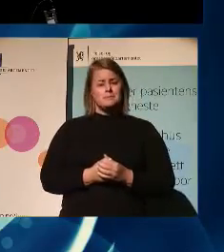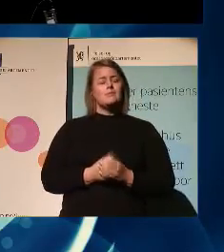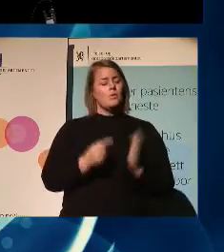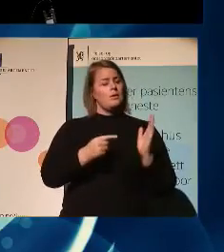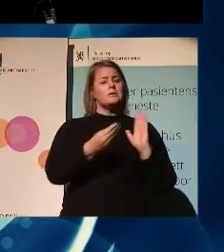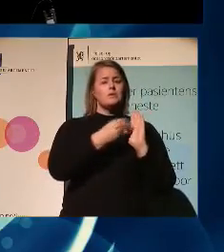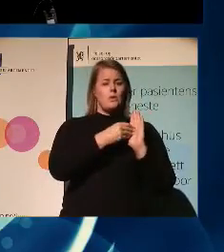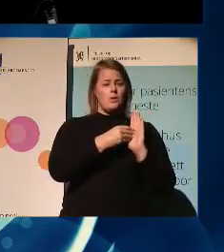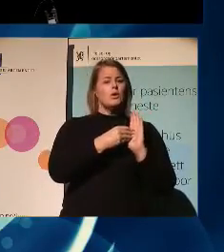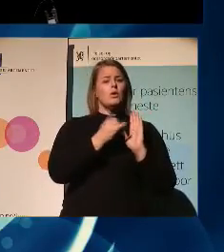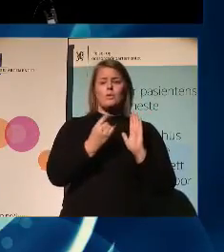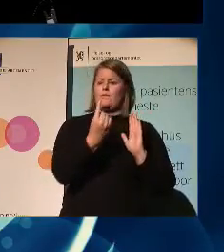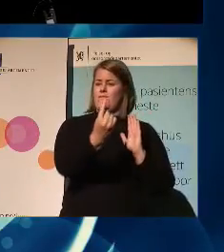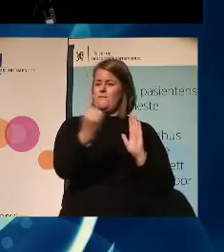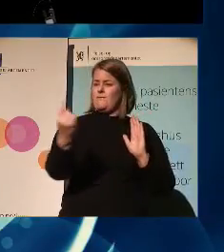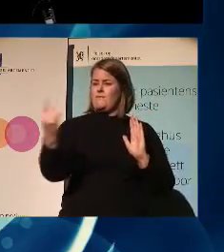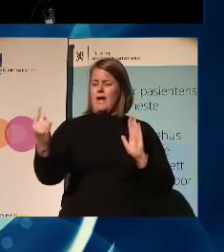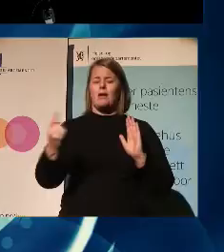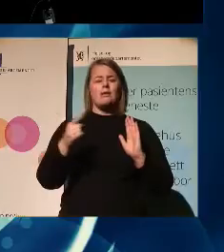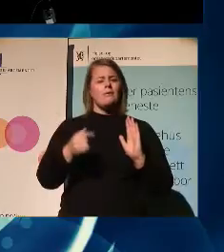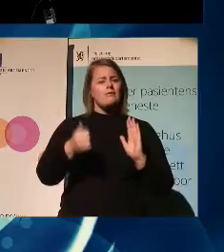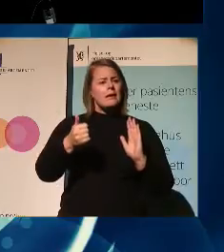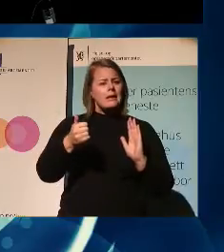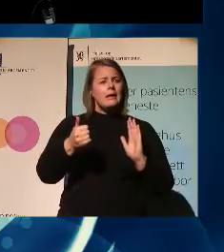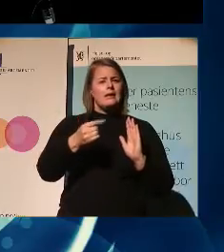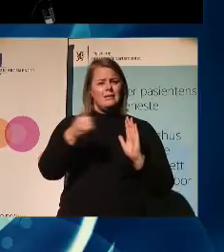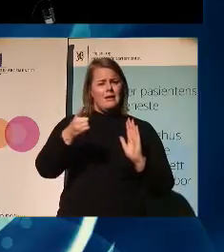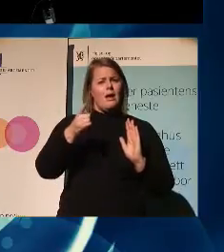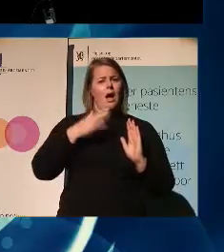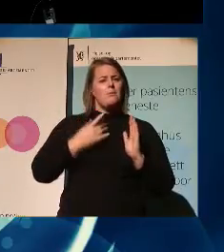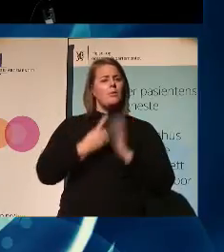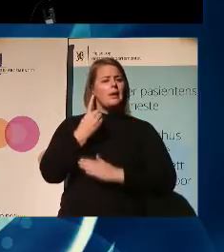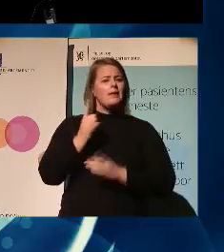at det viktig for den enkelte å kunne ha mulighet for å gjøre egne valg.